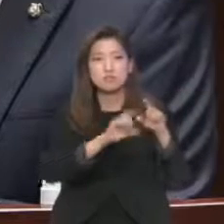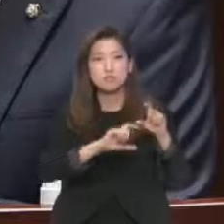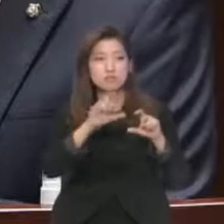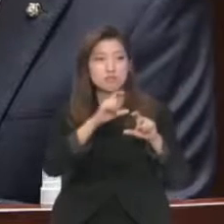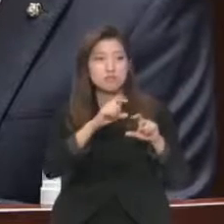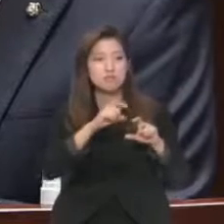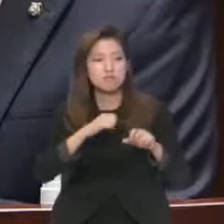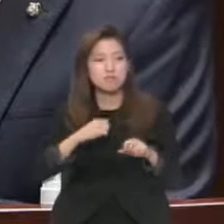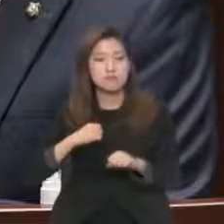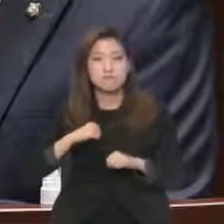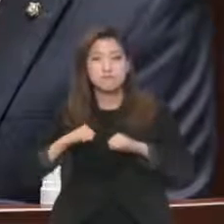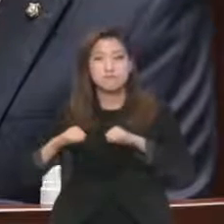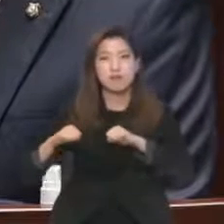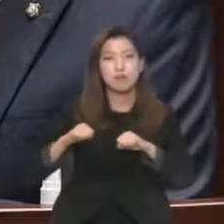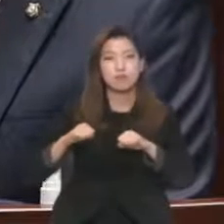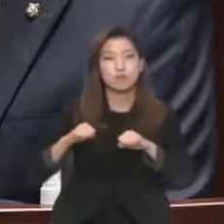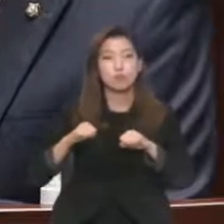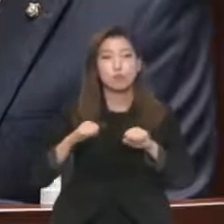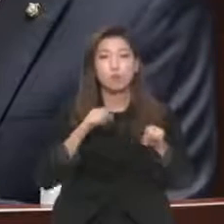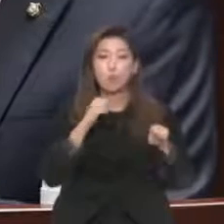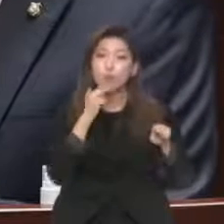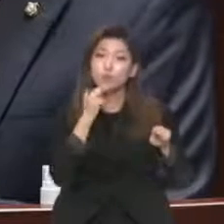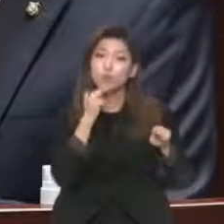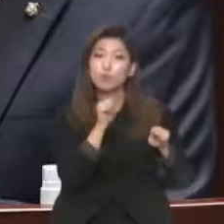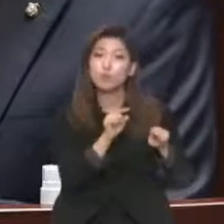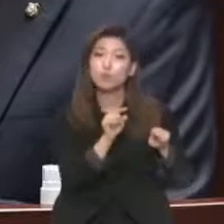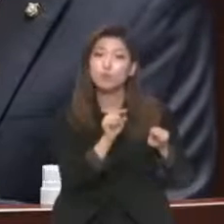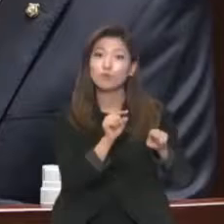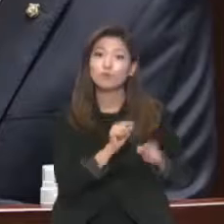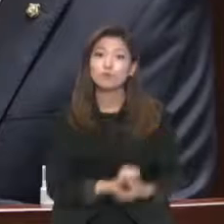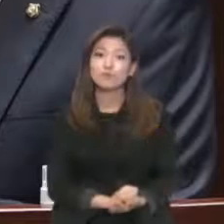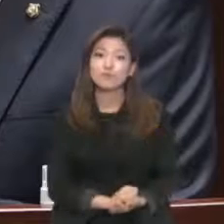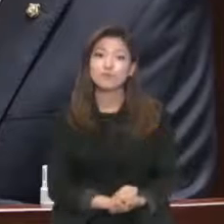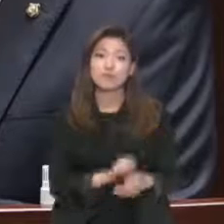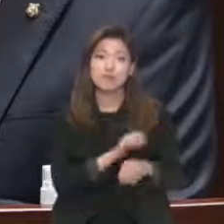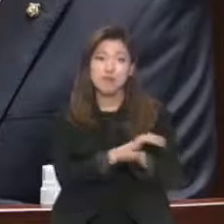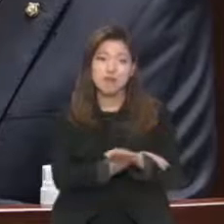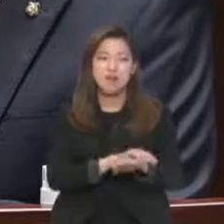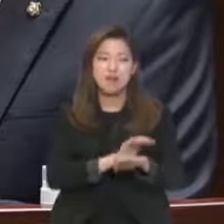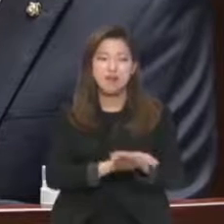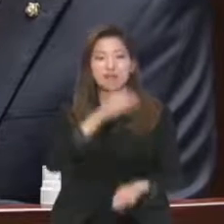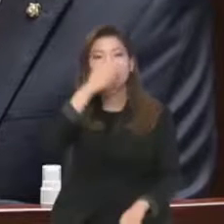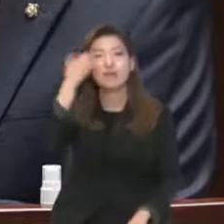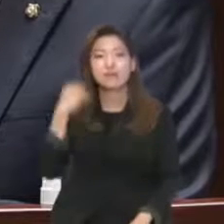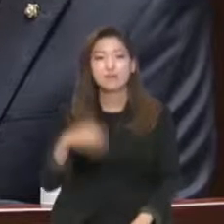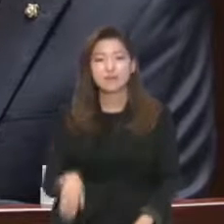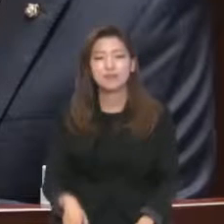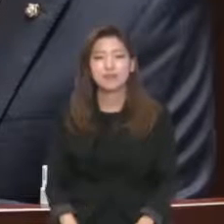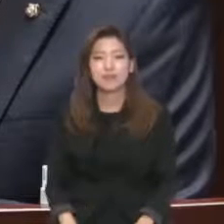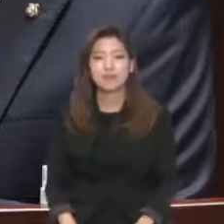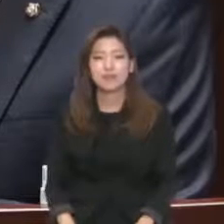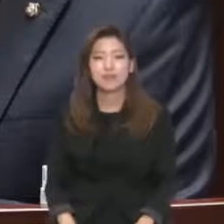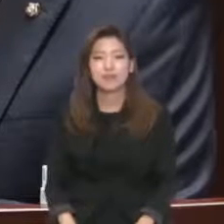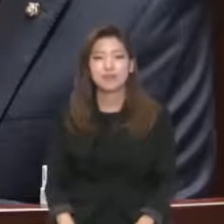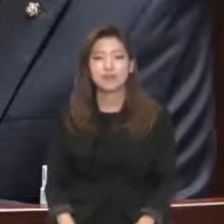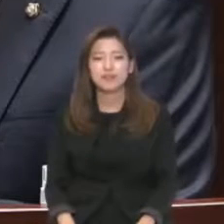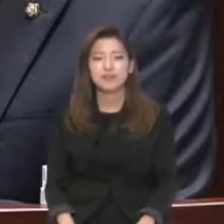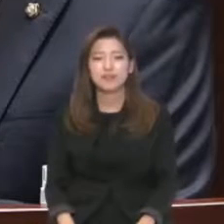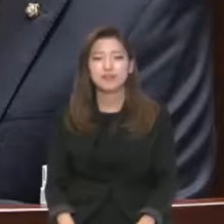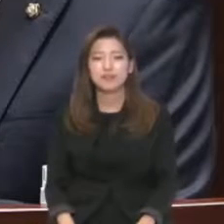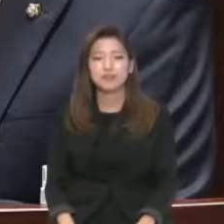있었던 군사 행동계 이런 것들이 보류된 것은 좀 다행스러운 일이고 그런 정도의 선에서 우리의